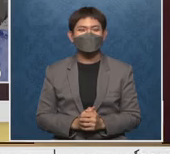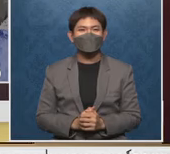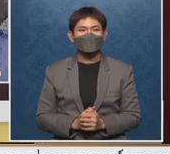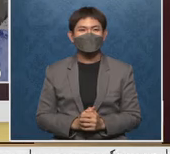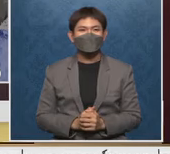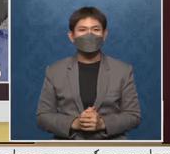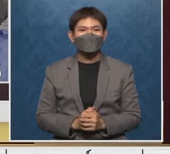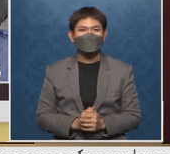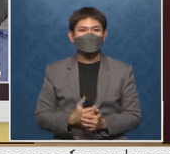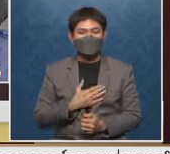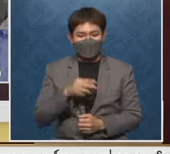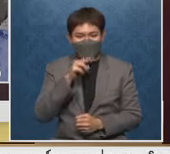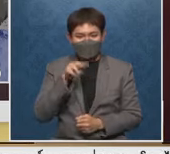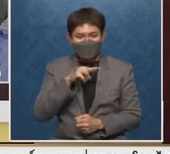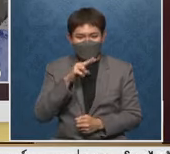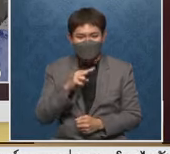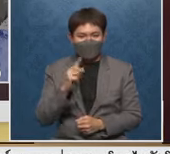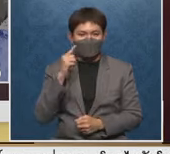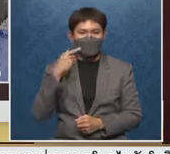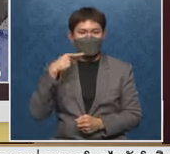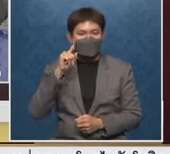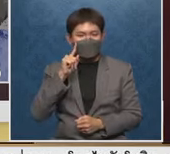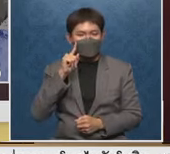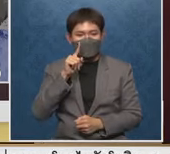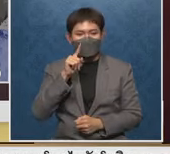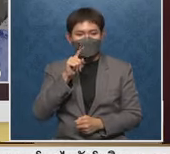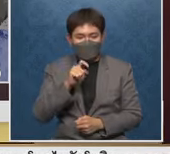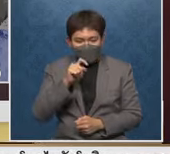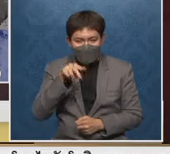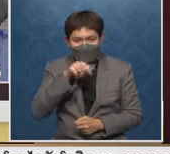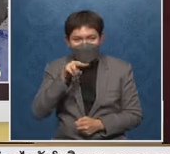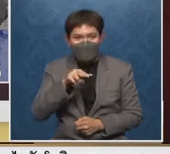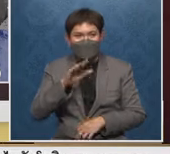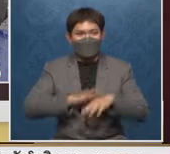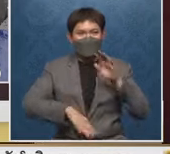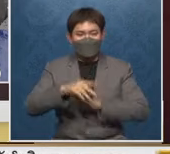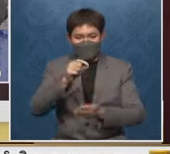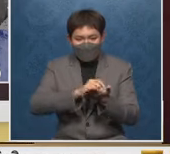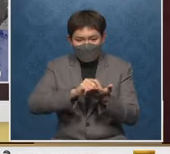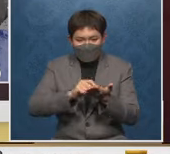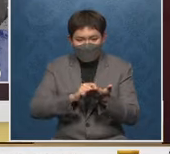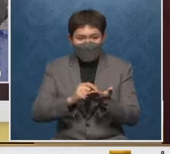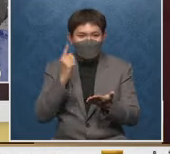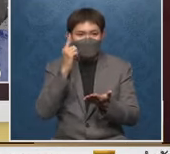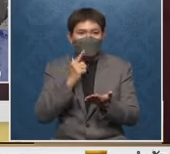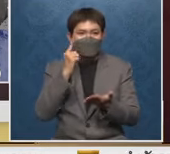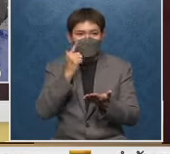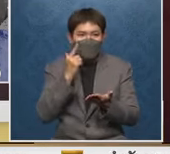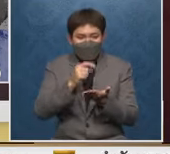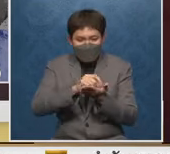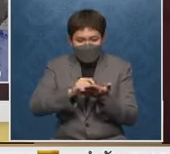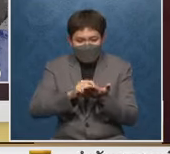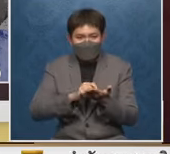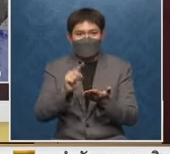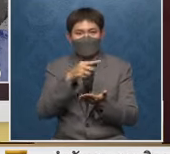ต้องหาศพคุณปู่เป็นลายมือของคุณลุงอามีนโต๊ะมีนาเขียนว่า